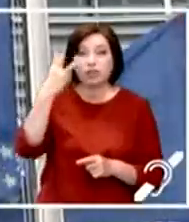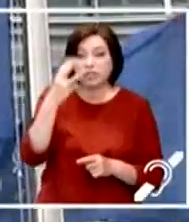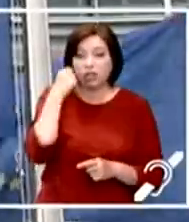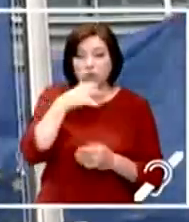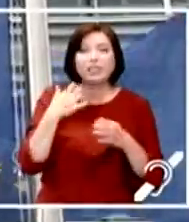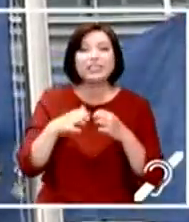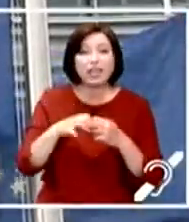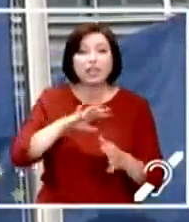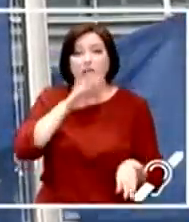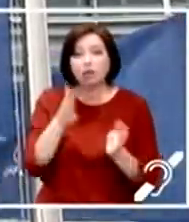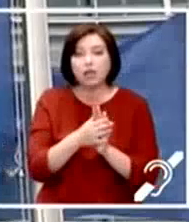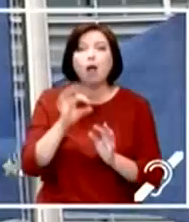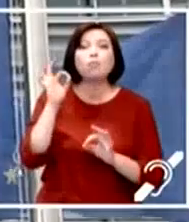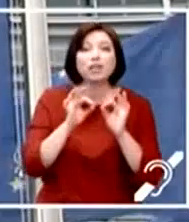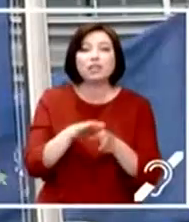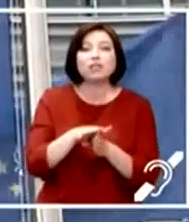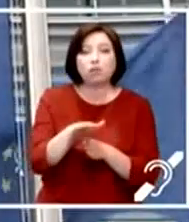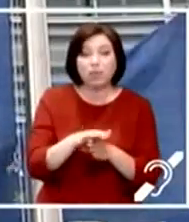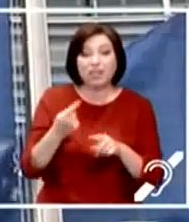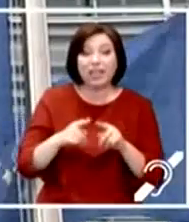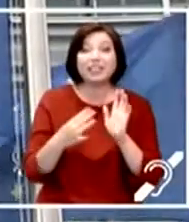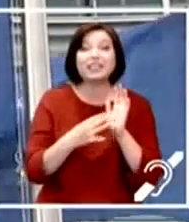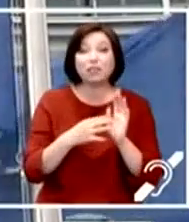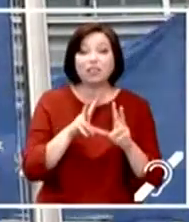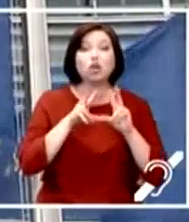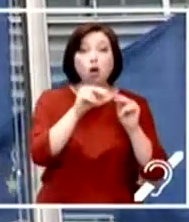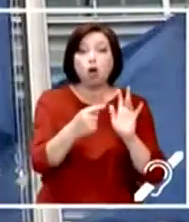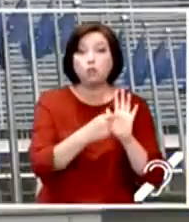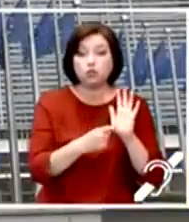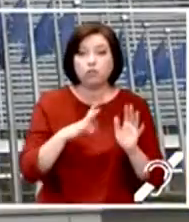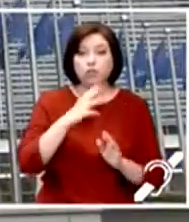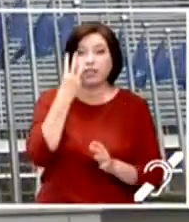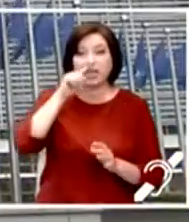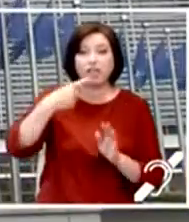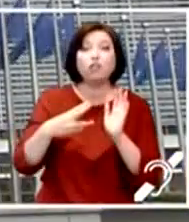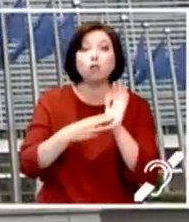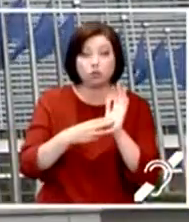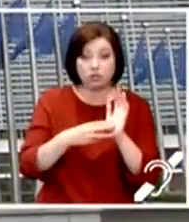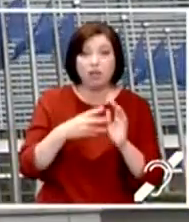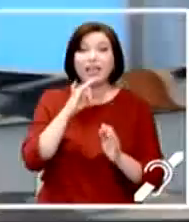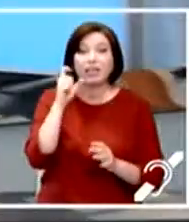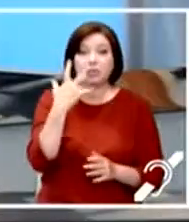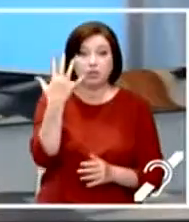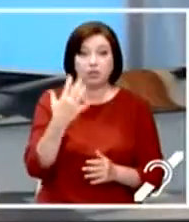1 iulie 2022-31 martie 2023, media generală pentru gradul de implementare a celor 9 angajamente a fost de 3,8 din 5 puncte.